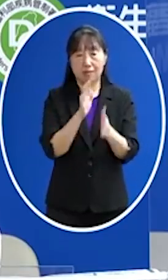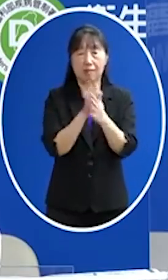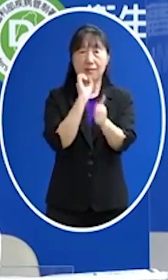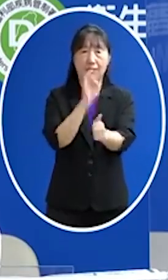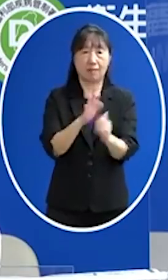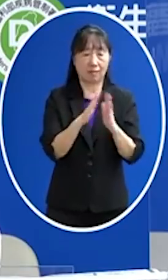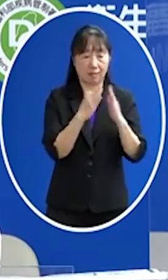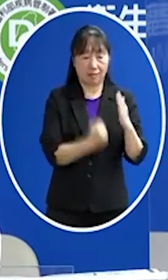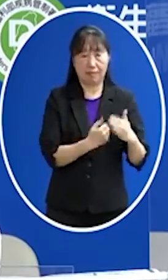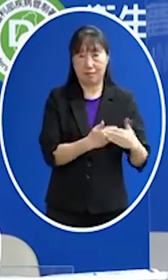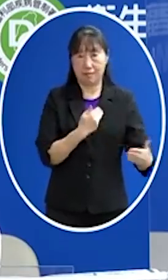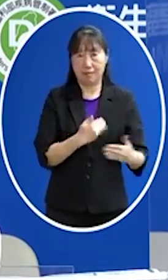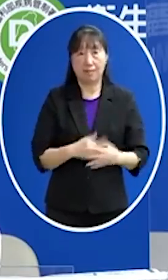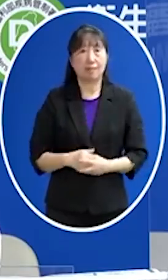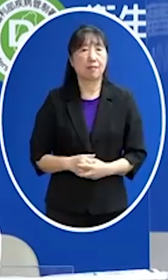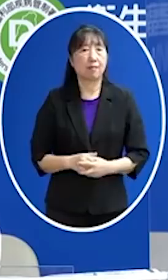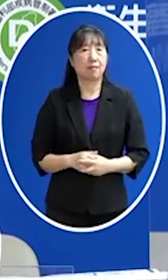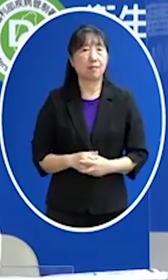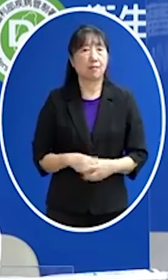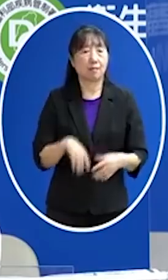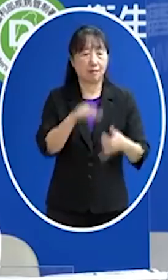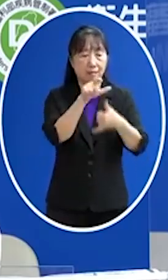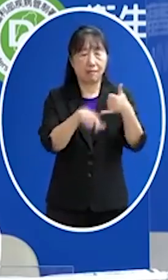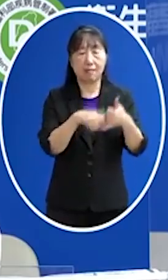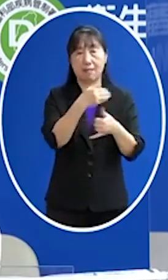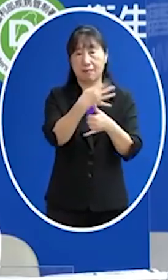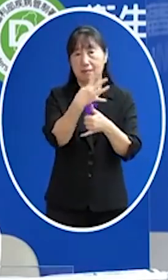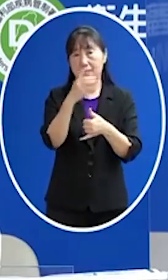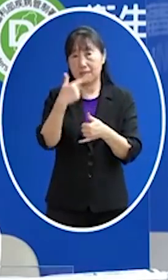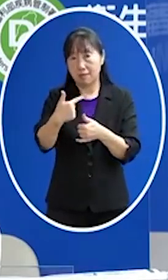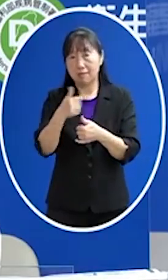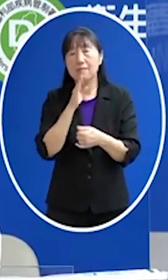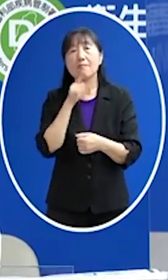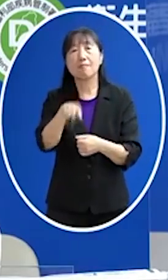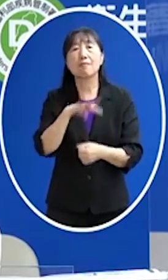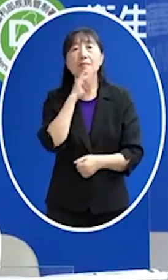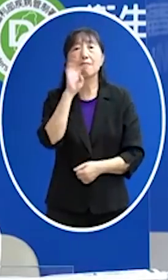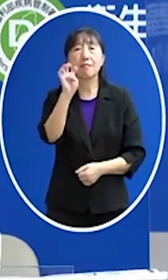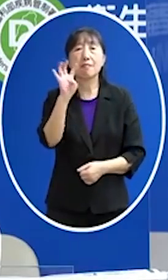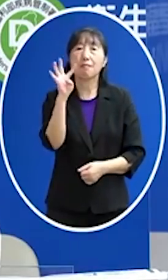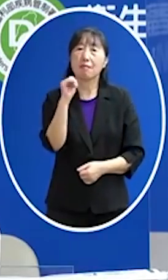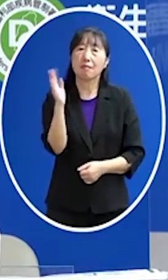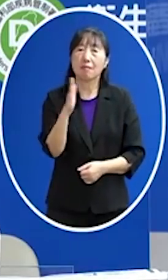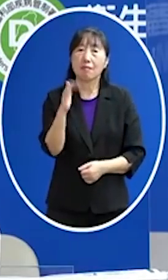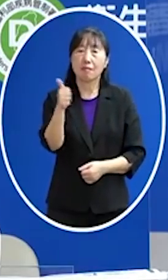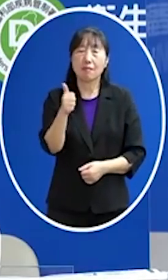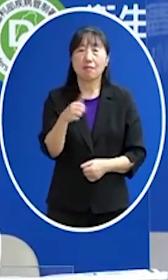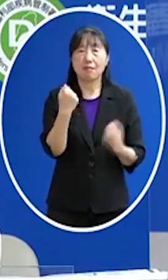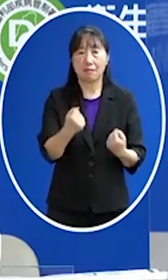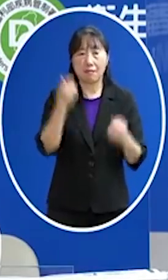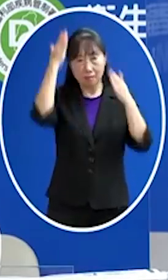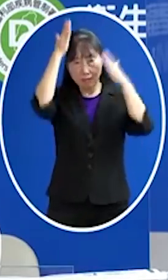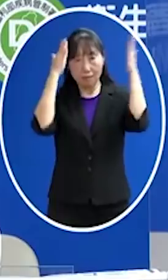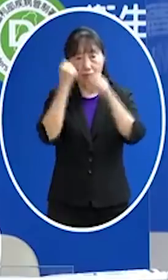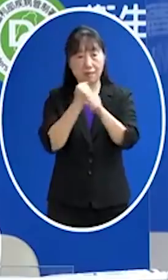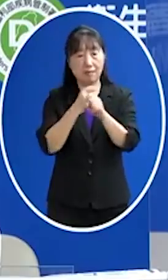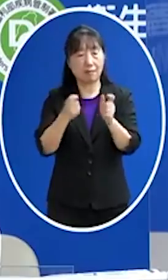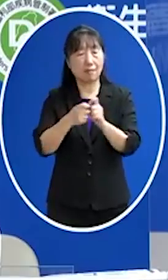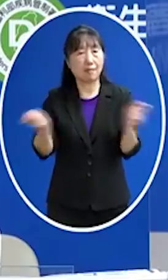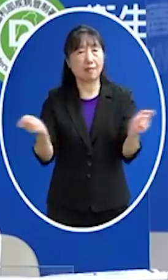离。那946是本国籍40多岁的男性，那长期在马来西亚工